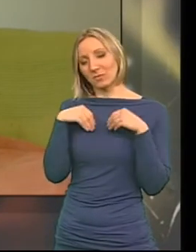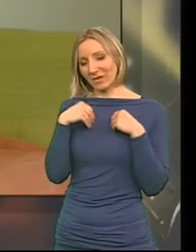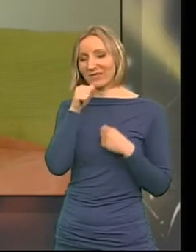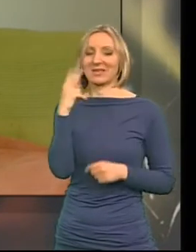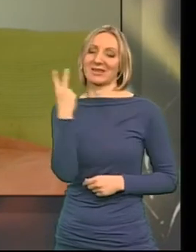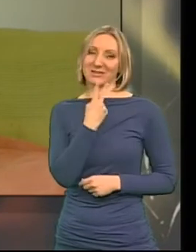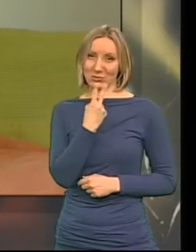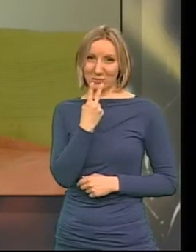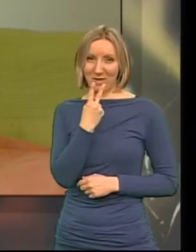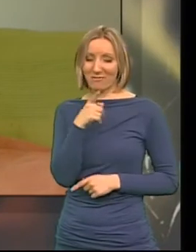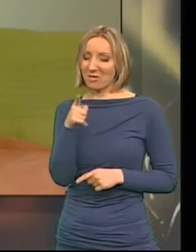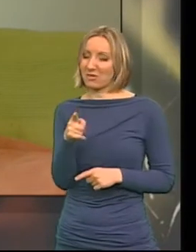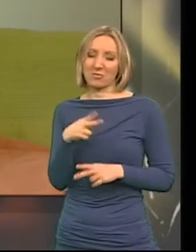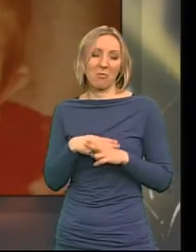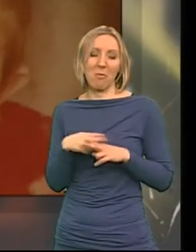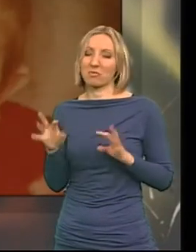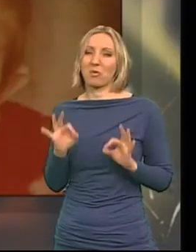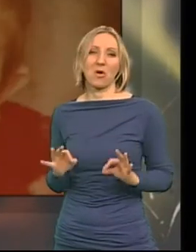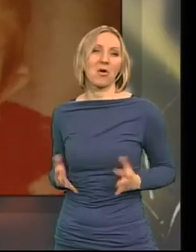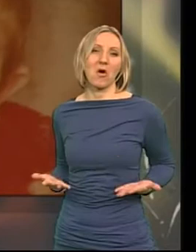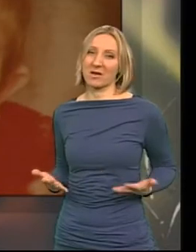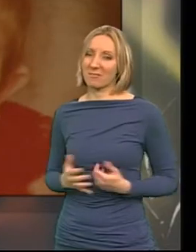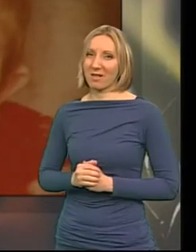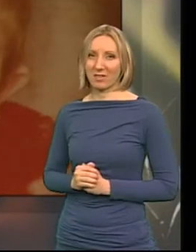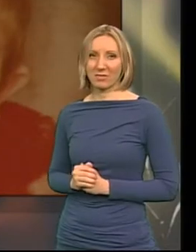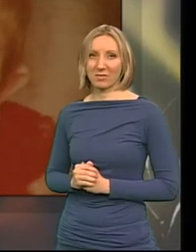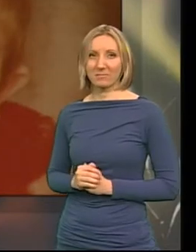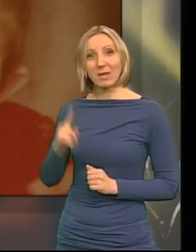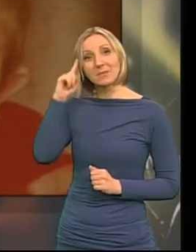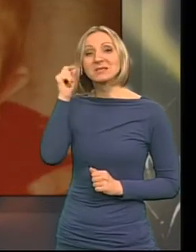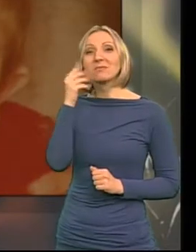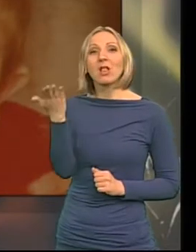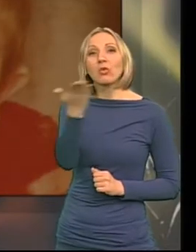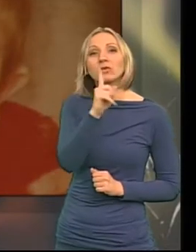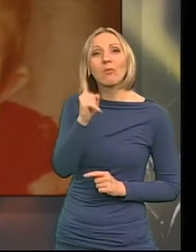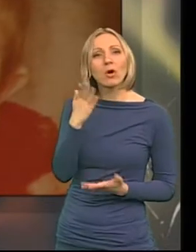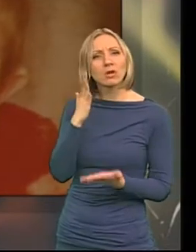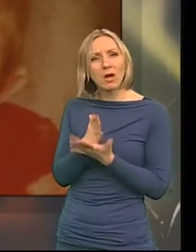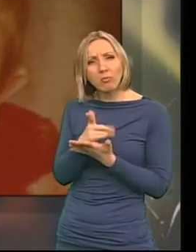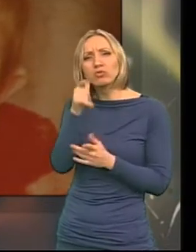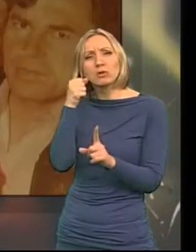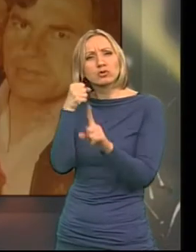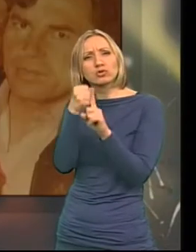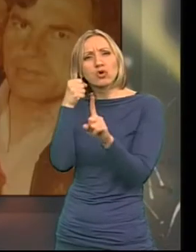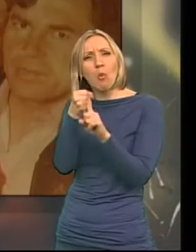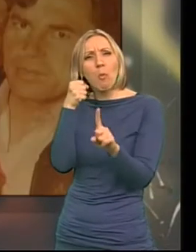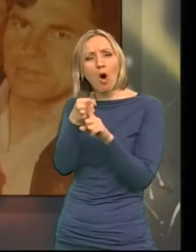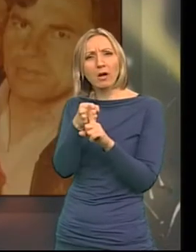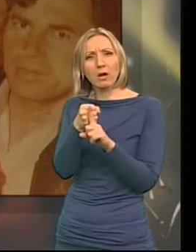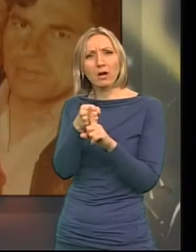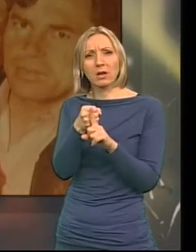i razumevanje to je potpuno normalno. Pa mislim da ljudi trebaju da budu prilično uporniji, jer